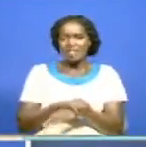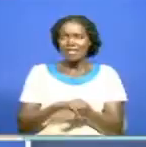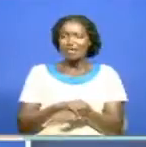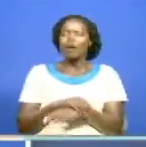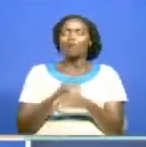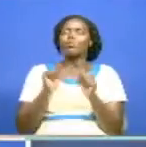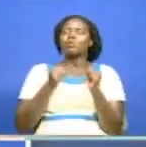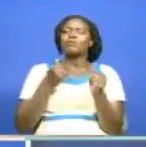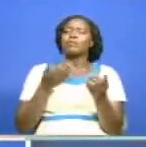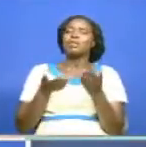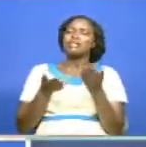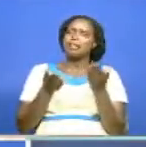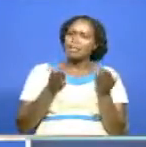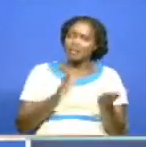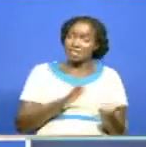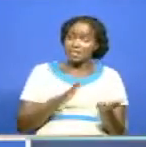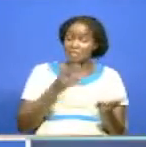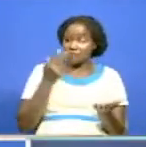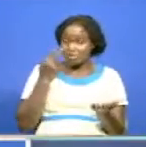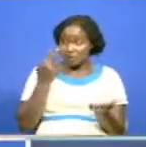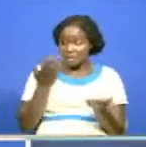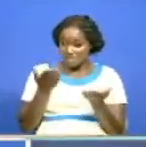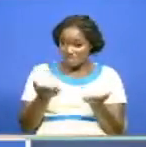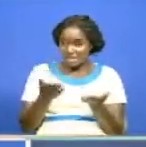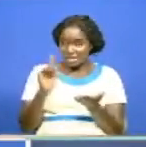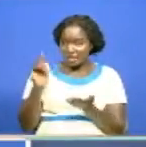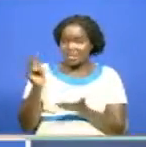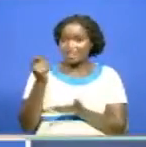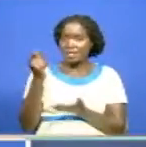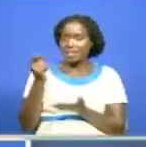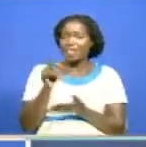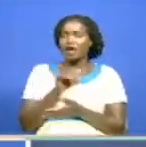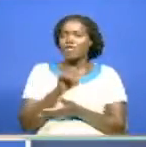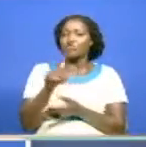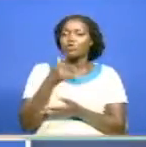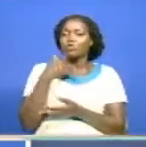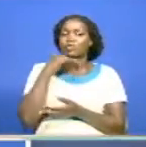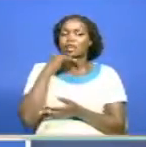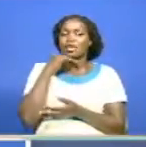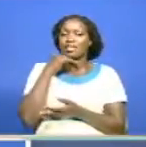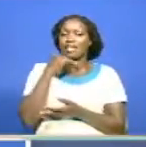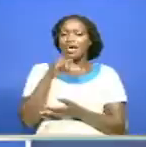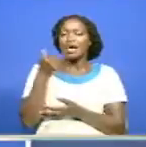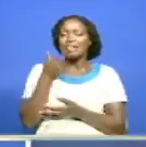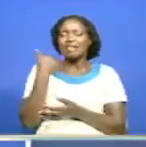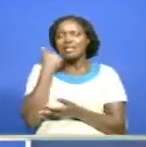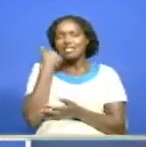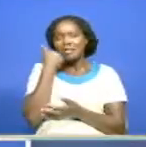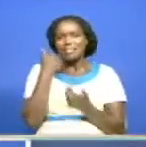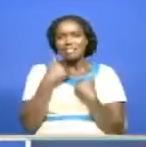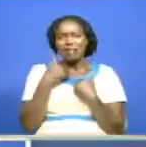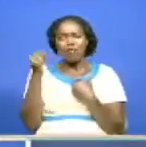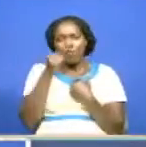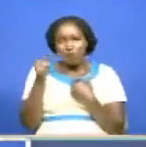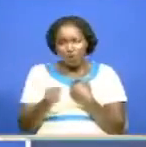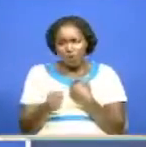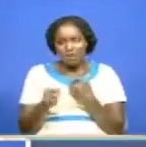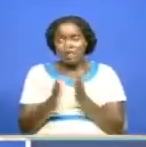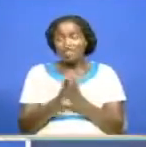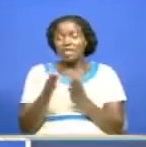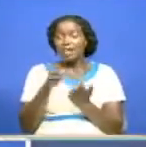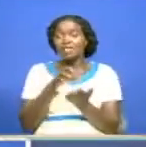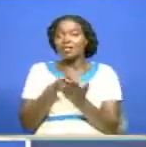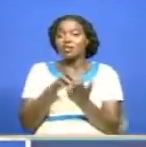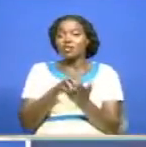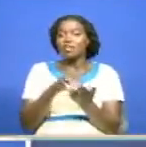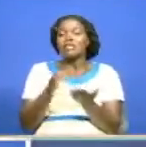hata kufariki. Na tumeweza kuona hapa nchini ambao wanakufa sana ni walio na magonjwa mengine, wazee na wakati mwingine walio na